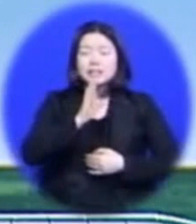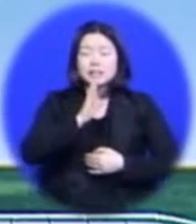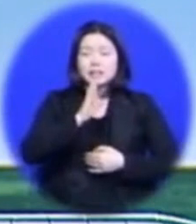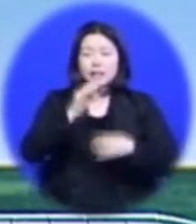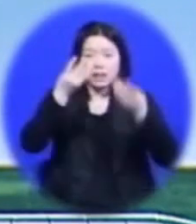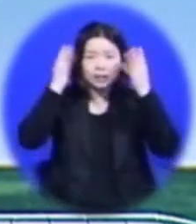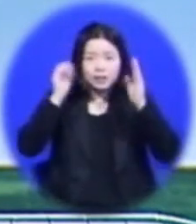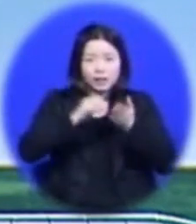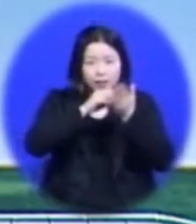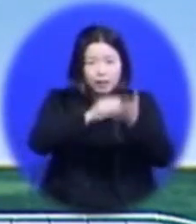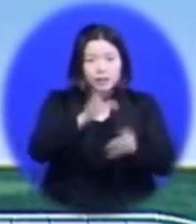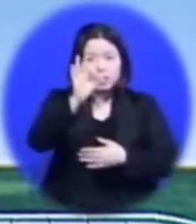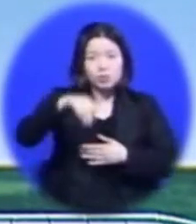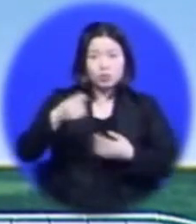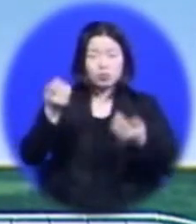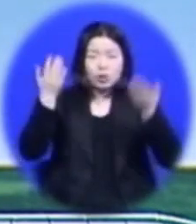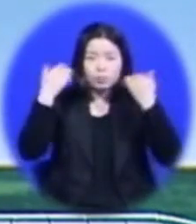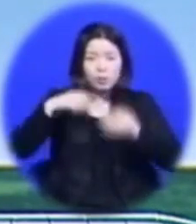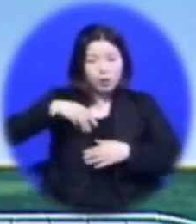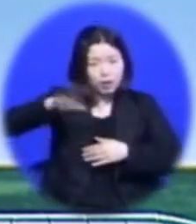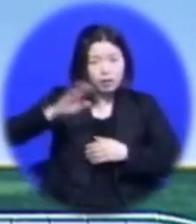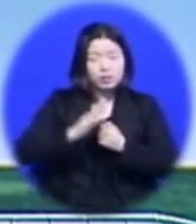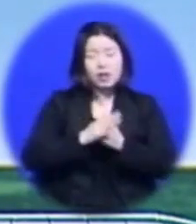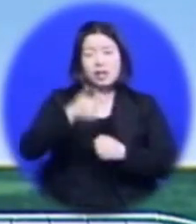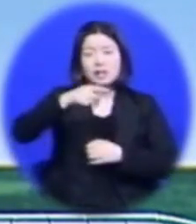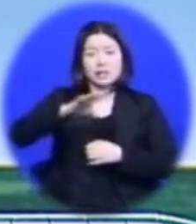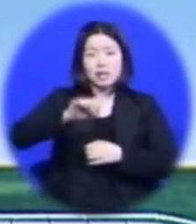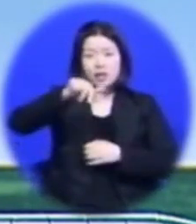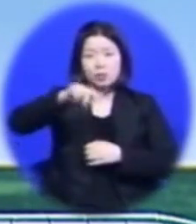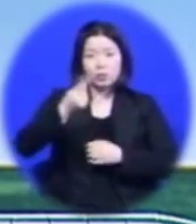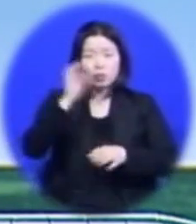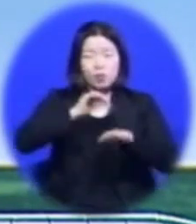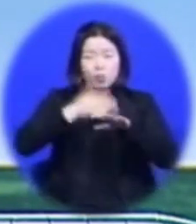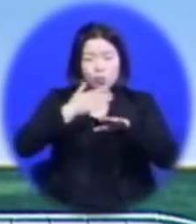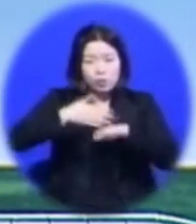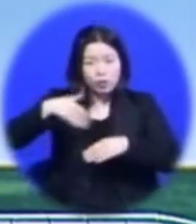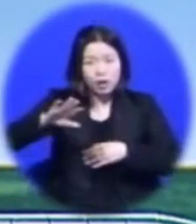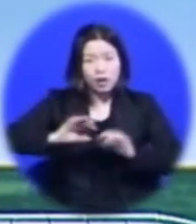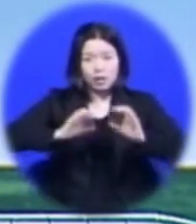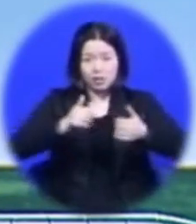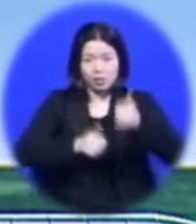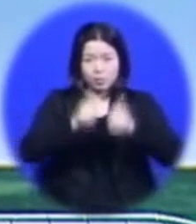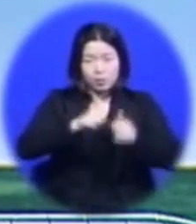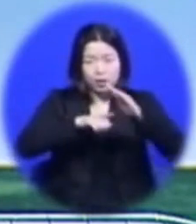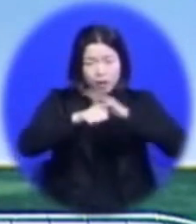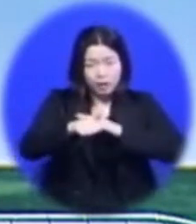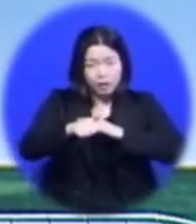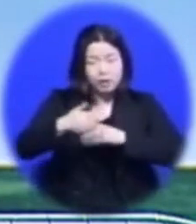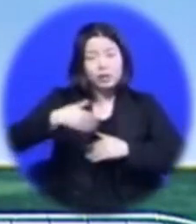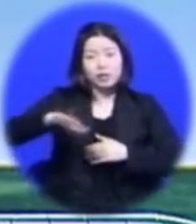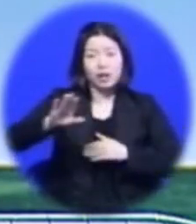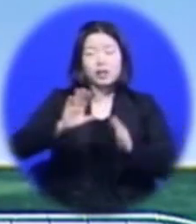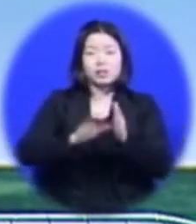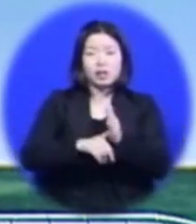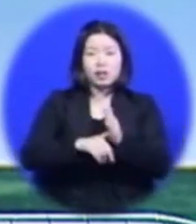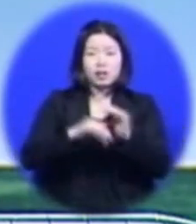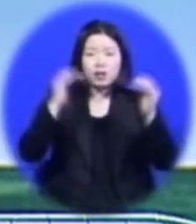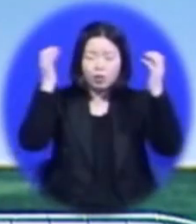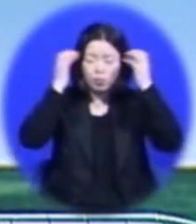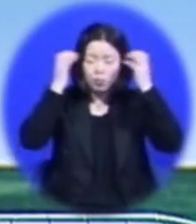들어가거나 유학을 가거나 장교 훈련을 받으러 가거나 국가대표 선수가 될 때 고생이 말이 아닙니다.